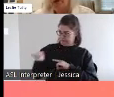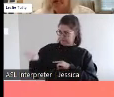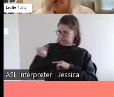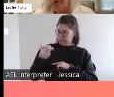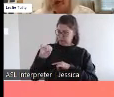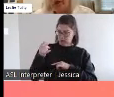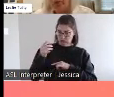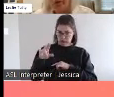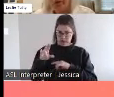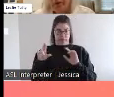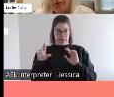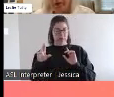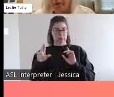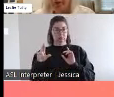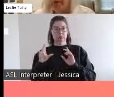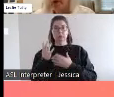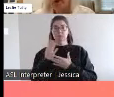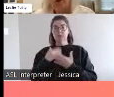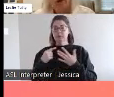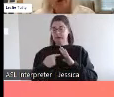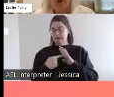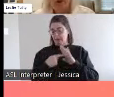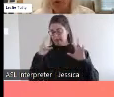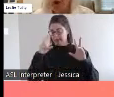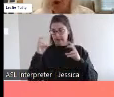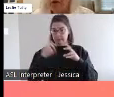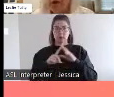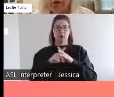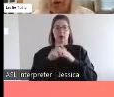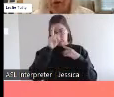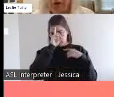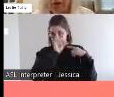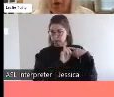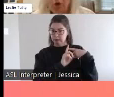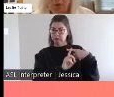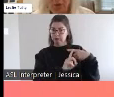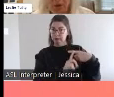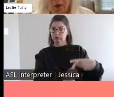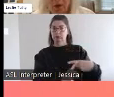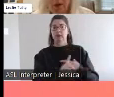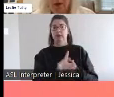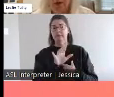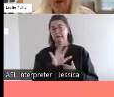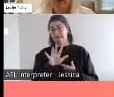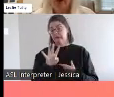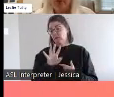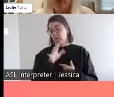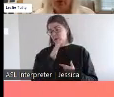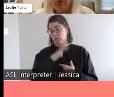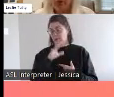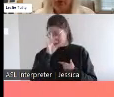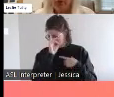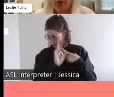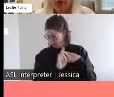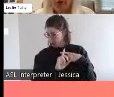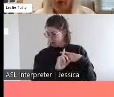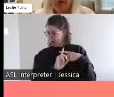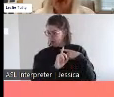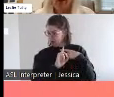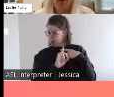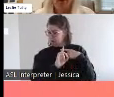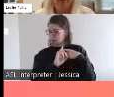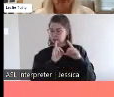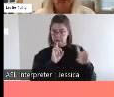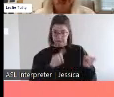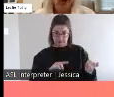les impôts, donc c'était un peu surprenant. Il y a beaucoup de positifs. 54 femmes